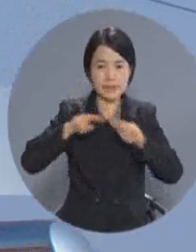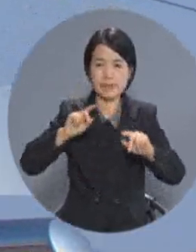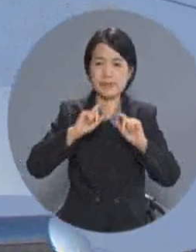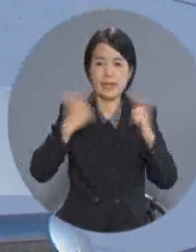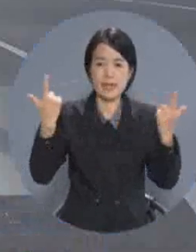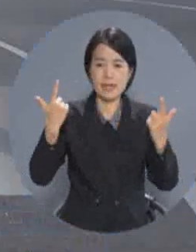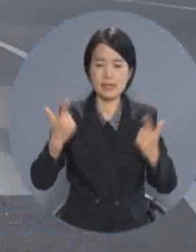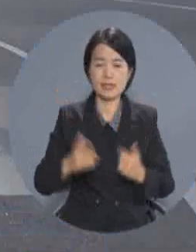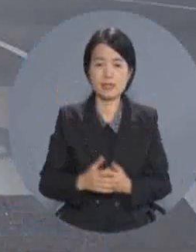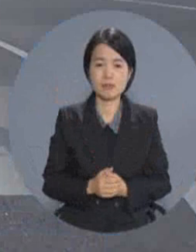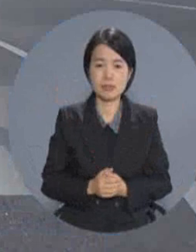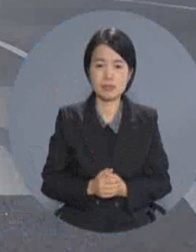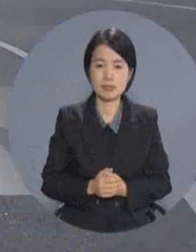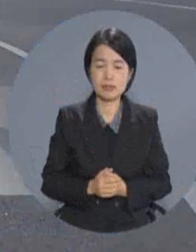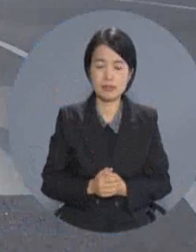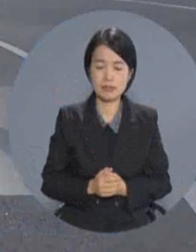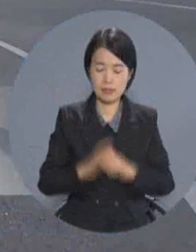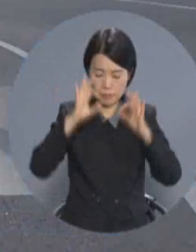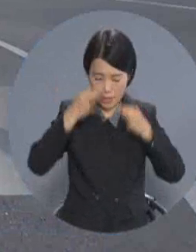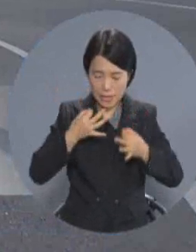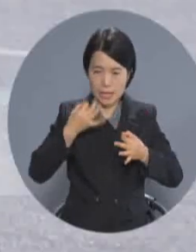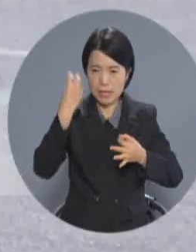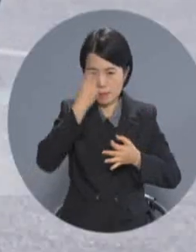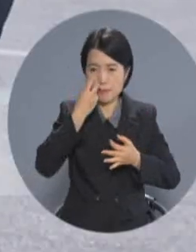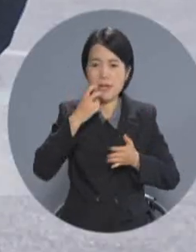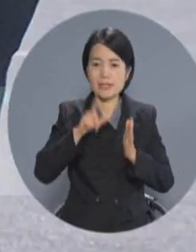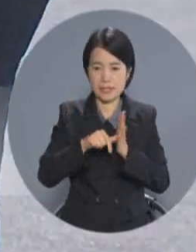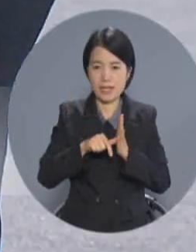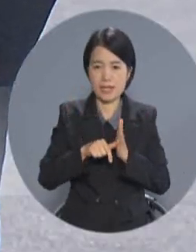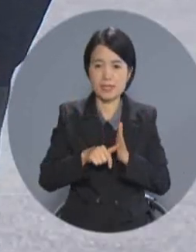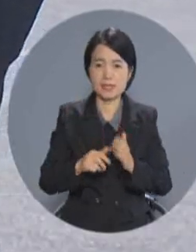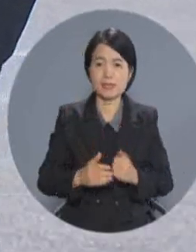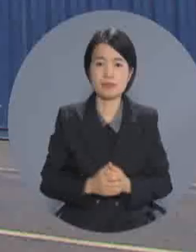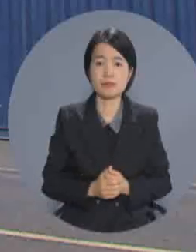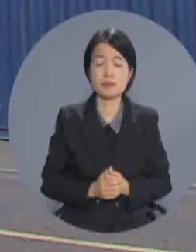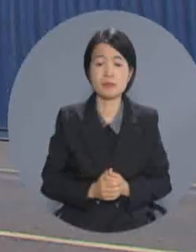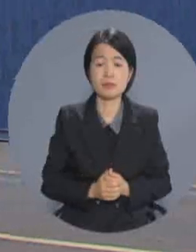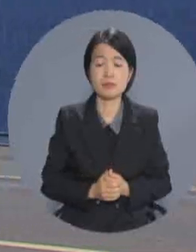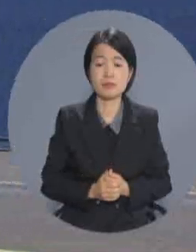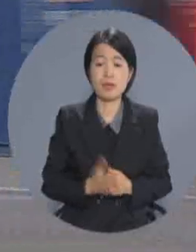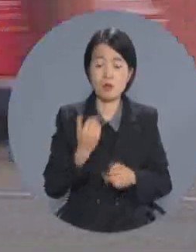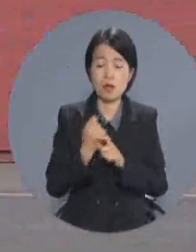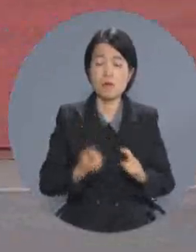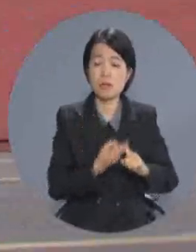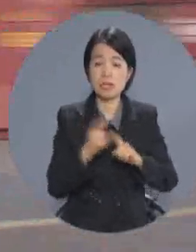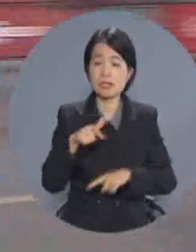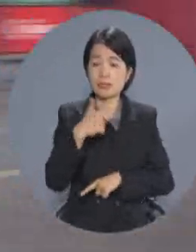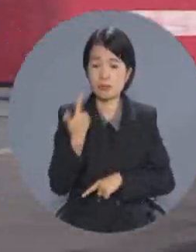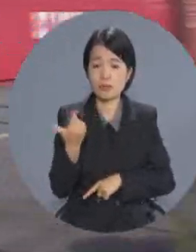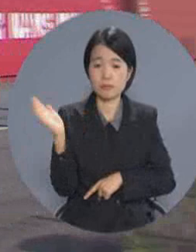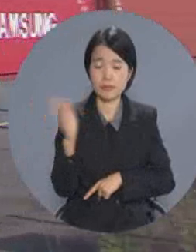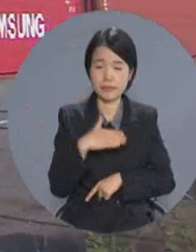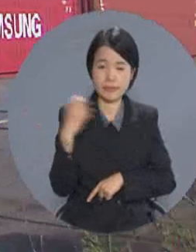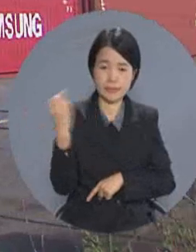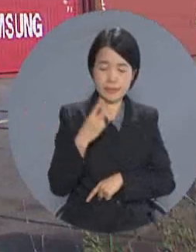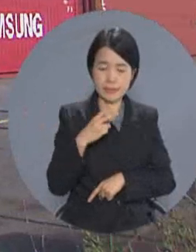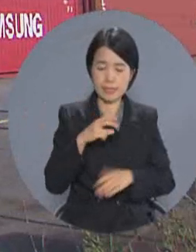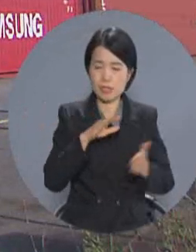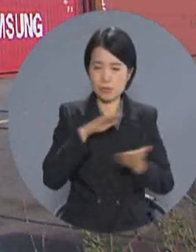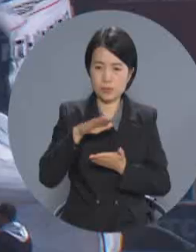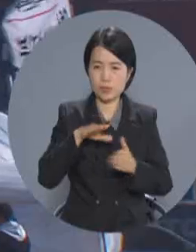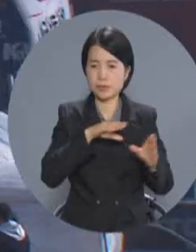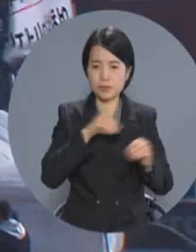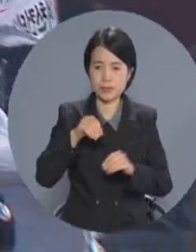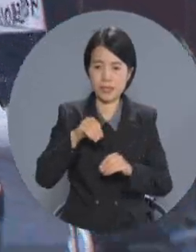것이 아니라며 우선 재정비 시간을 가진 것이라고 밝혔습니다. 화물연대는 저녁부터 다시 운송 중단에